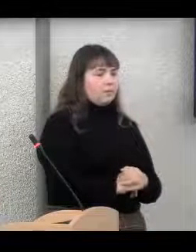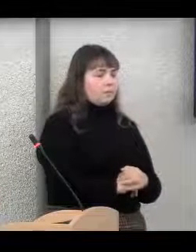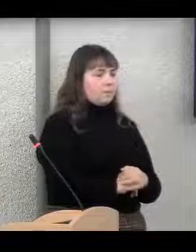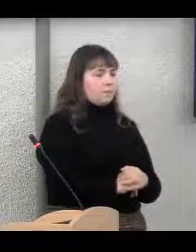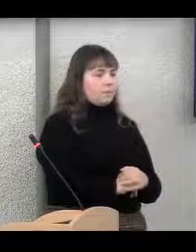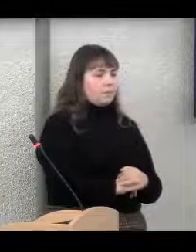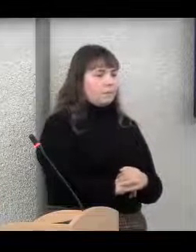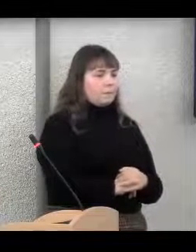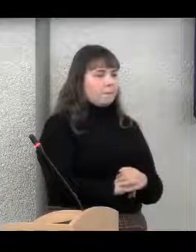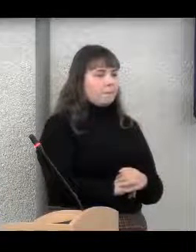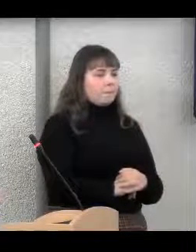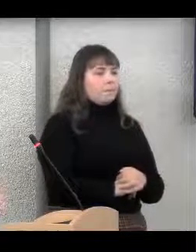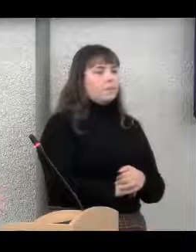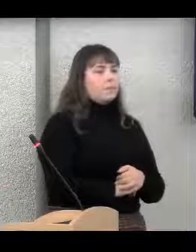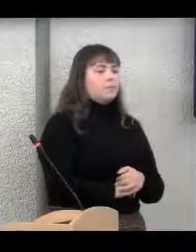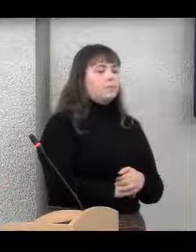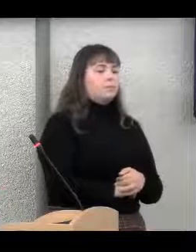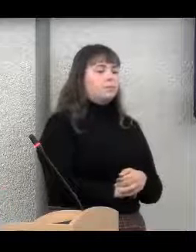procesai.